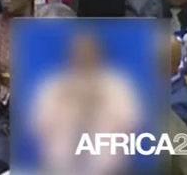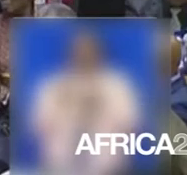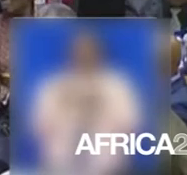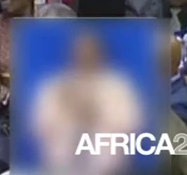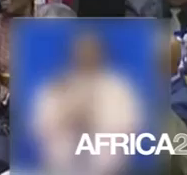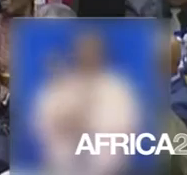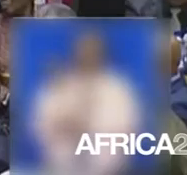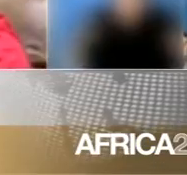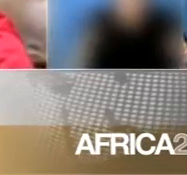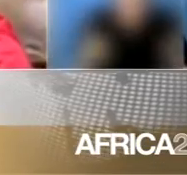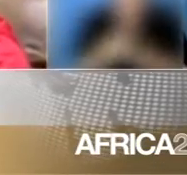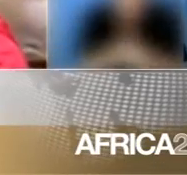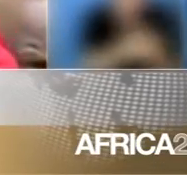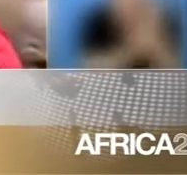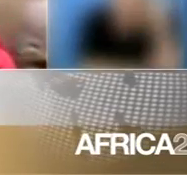l'a un peu plus affaibli.